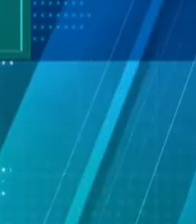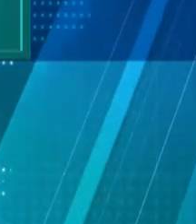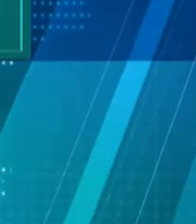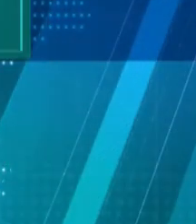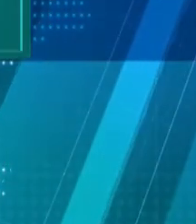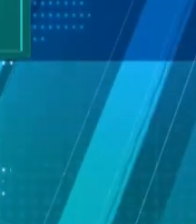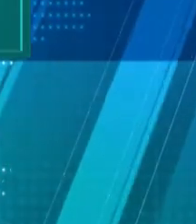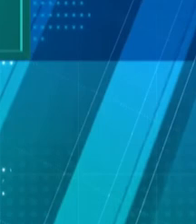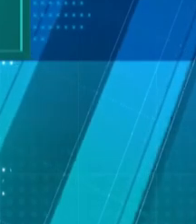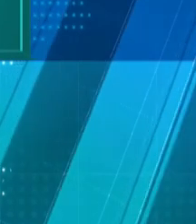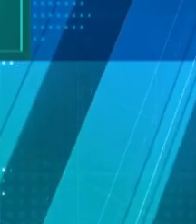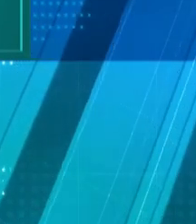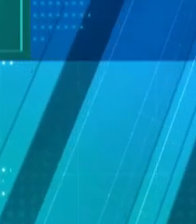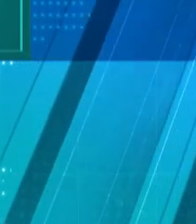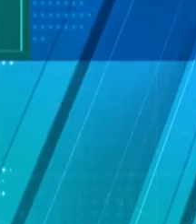Дякую.